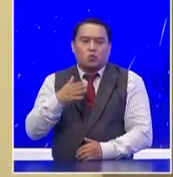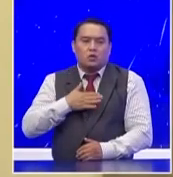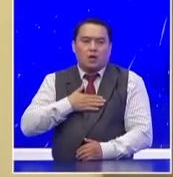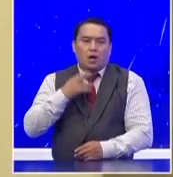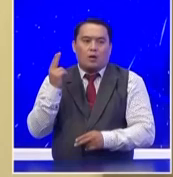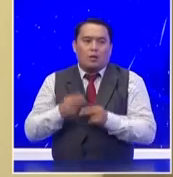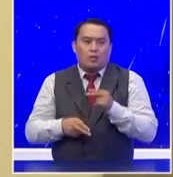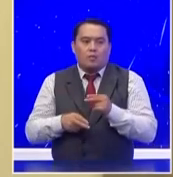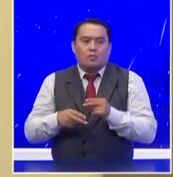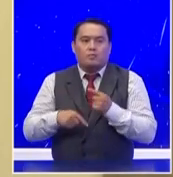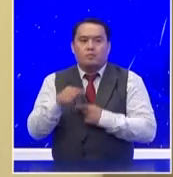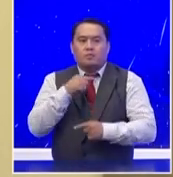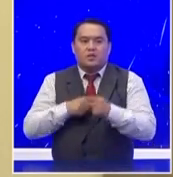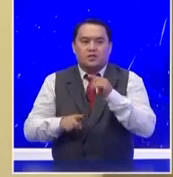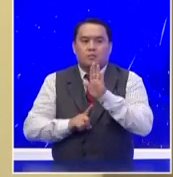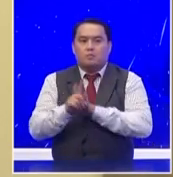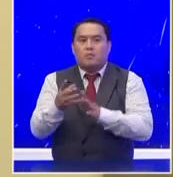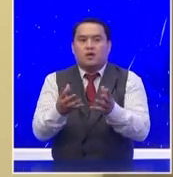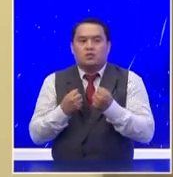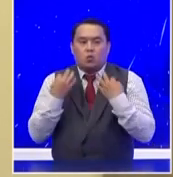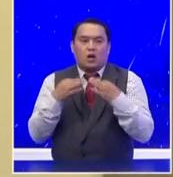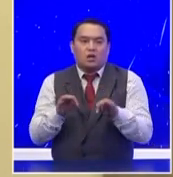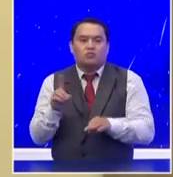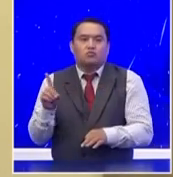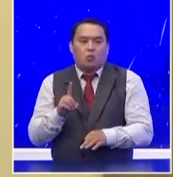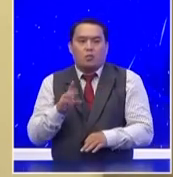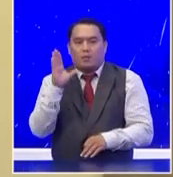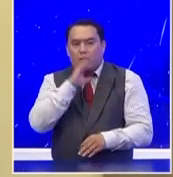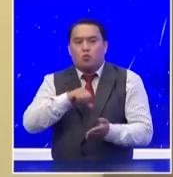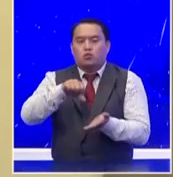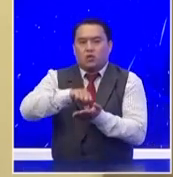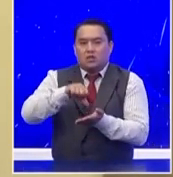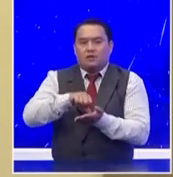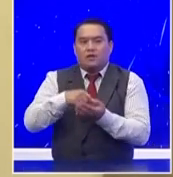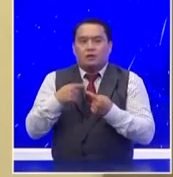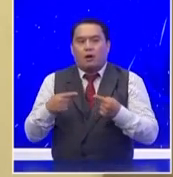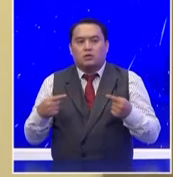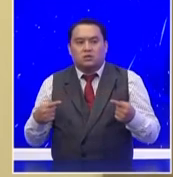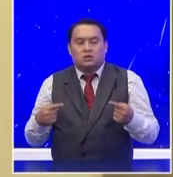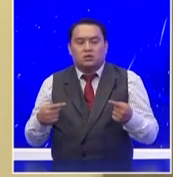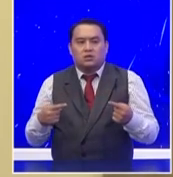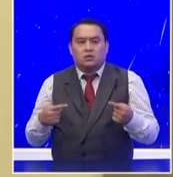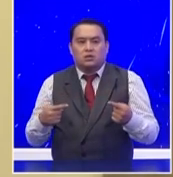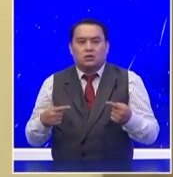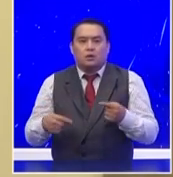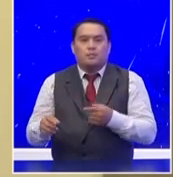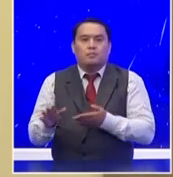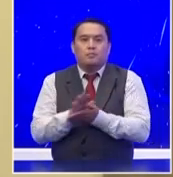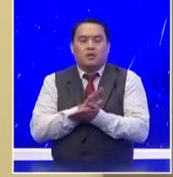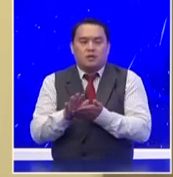курсы «Бизнес Бастау». Получила сертификат для того, чтобы я смогла участвовать в разных